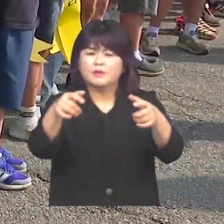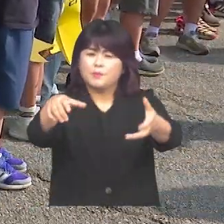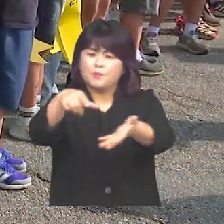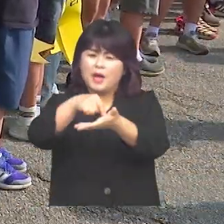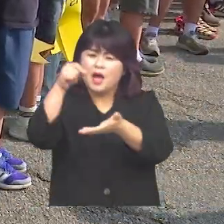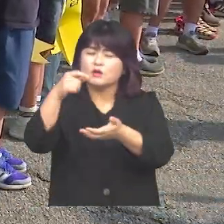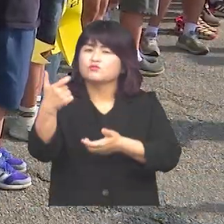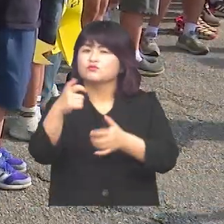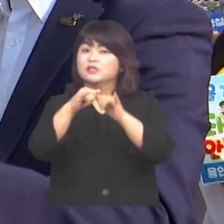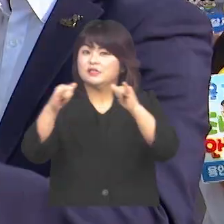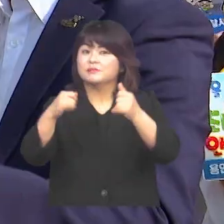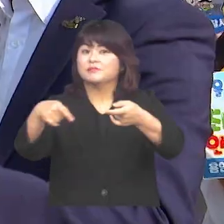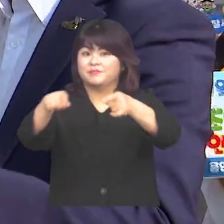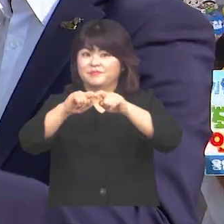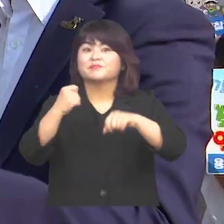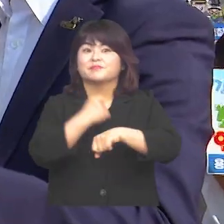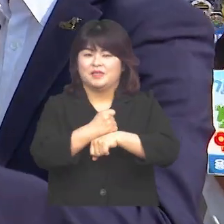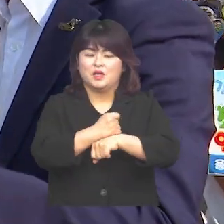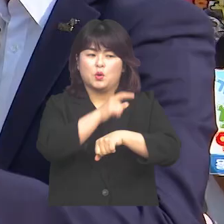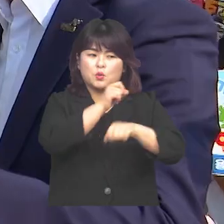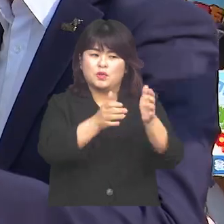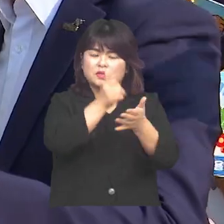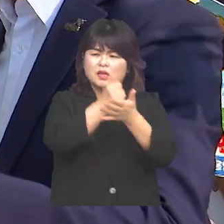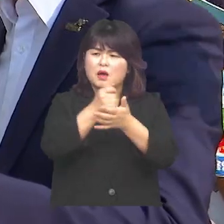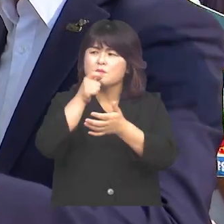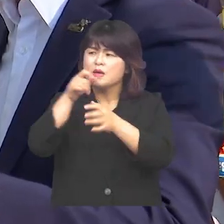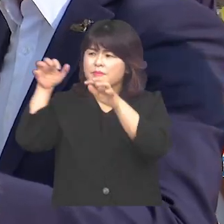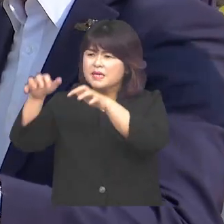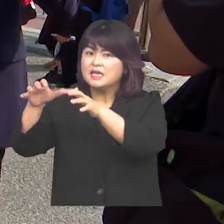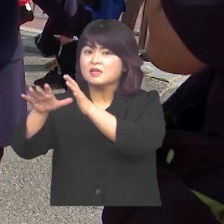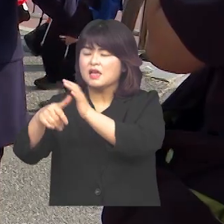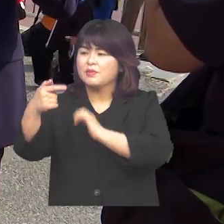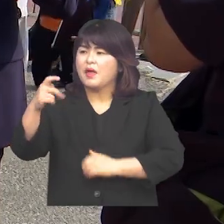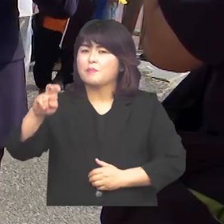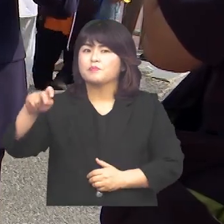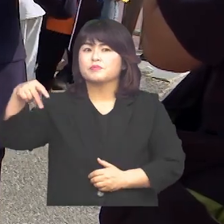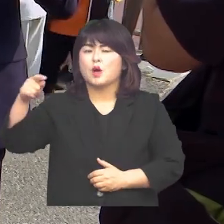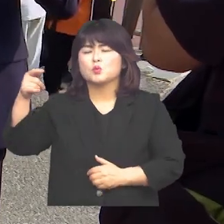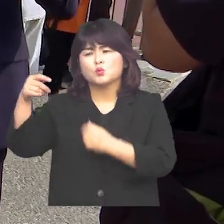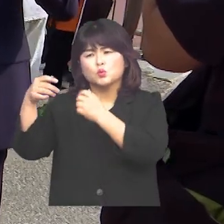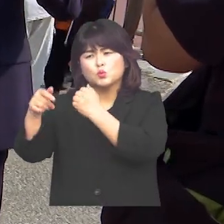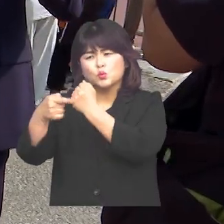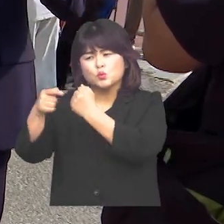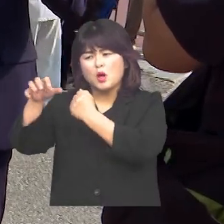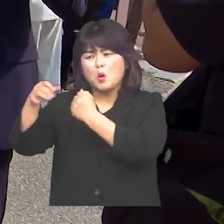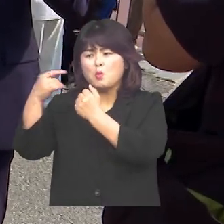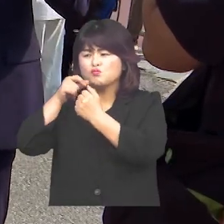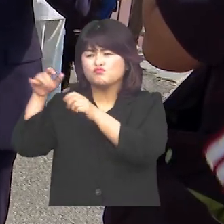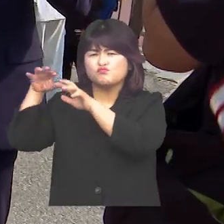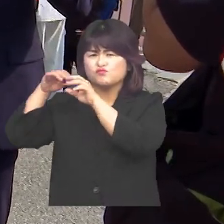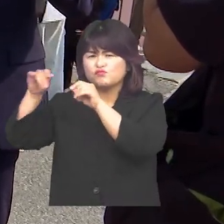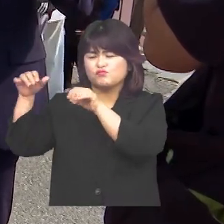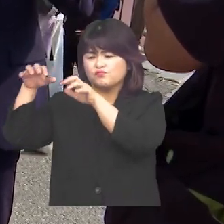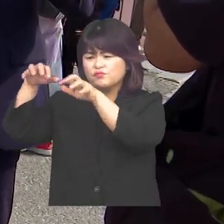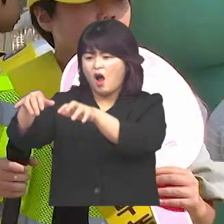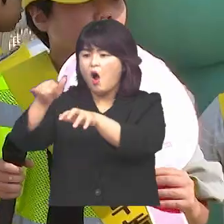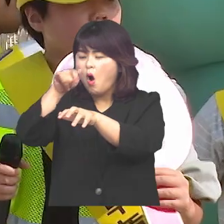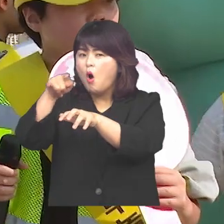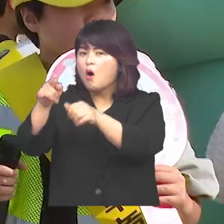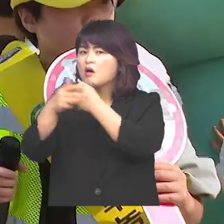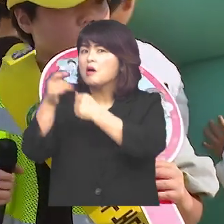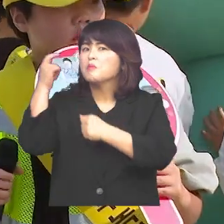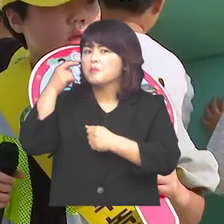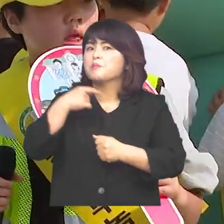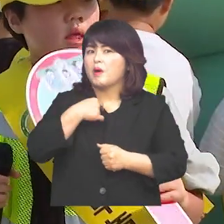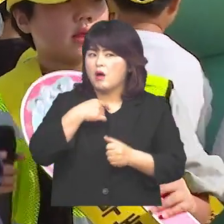참여했습니다. 캠페인 후 이 시장은 현장에서 비가 오면 남사초 위산에서 토사가 흘러내린다는 말을 듣고